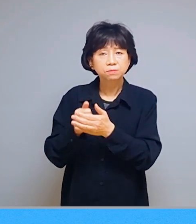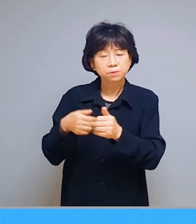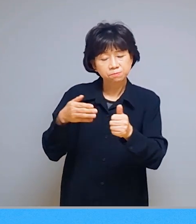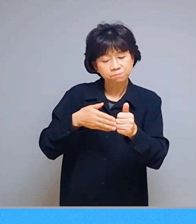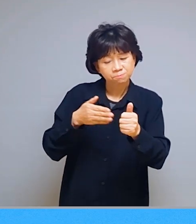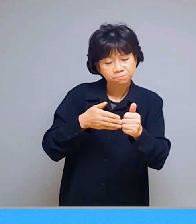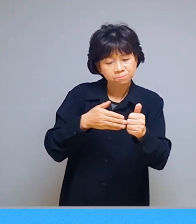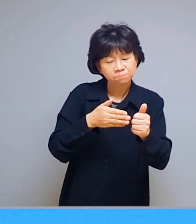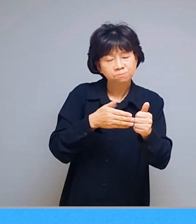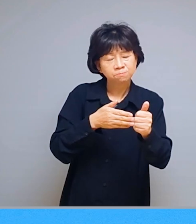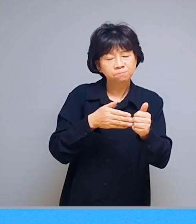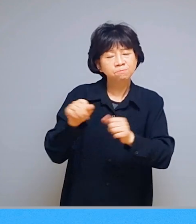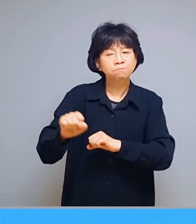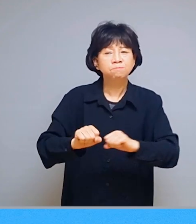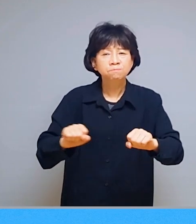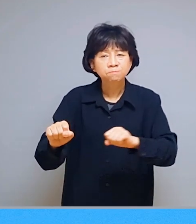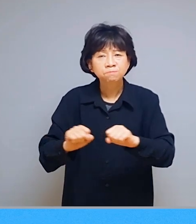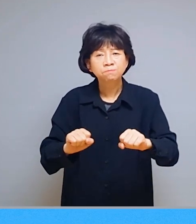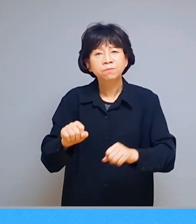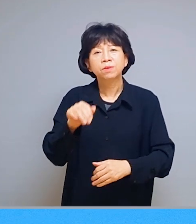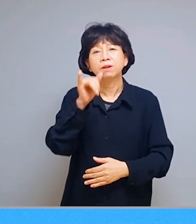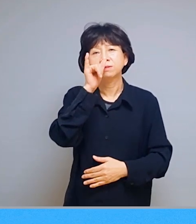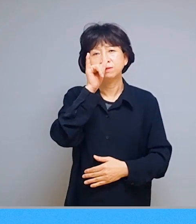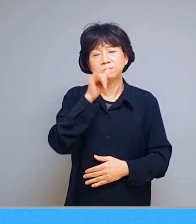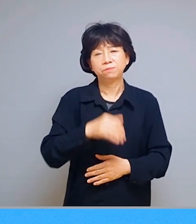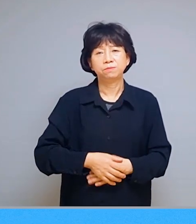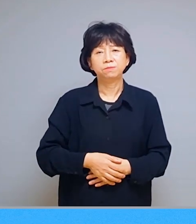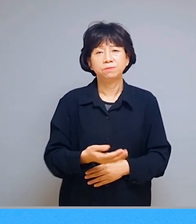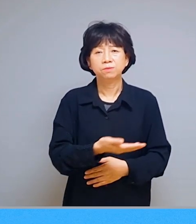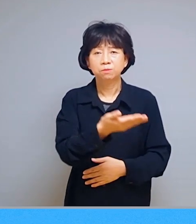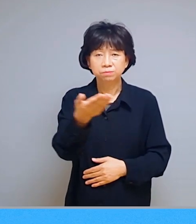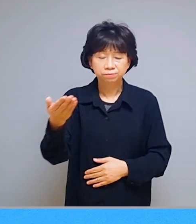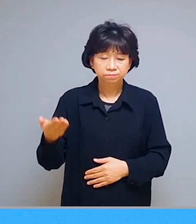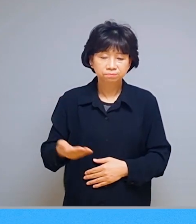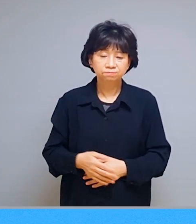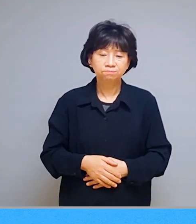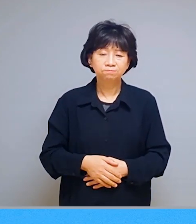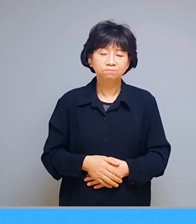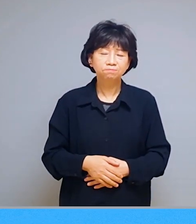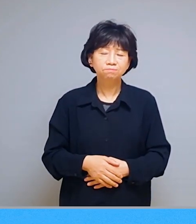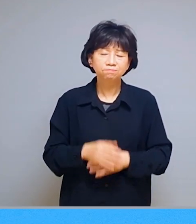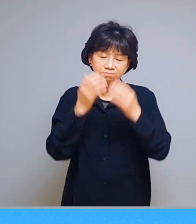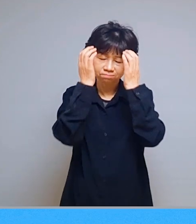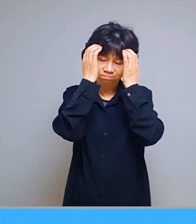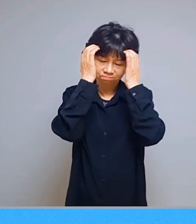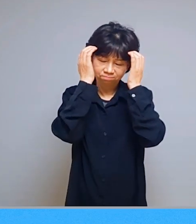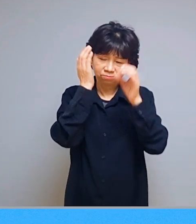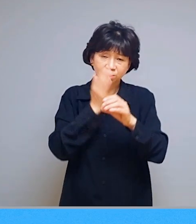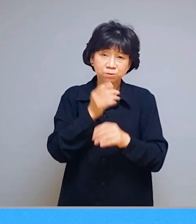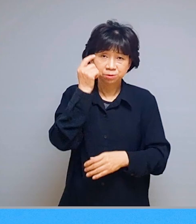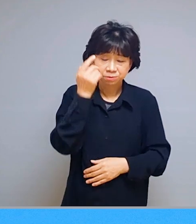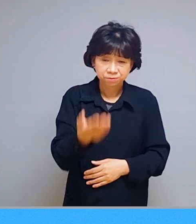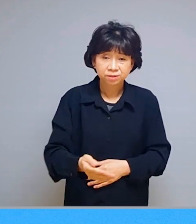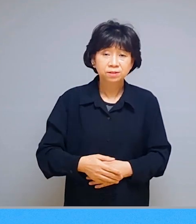역사하고 계셨습니다. 성도 여러분 어떠십니까? 원치 않은 고난 가운데 계십니까?